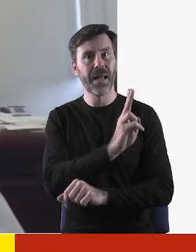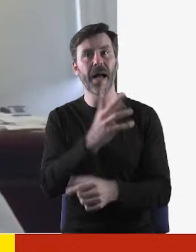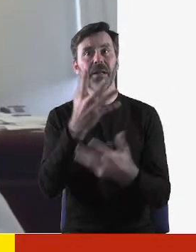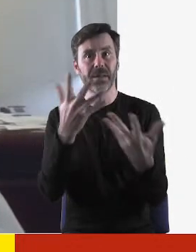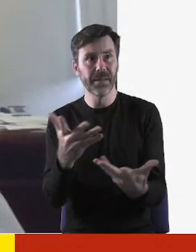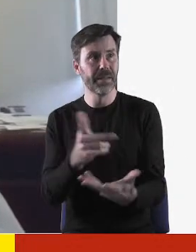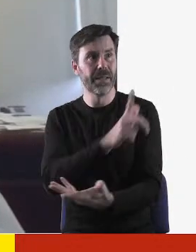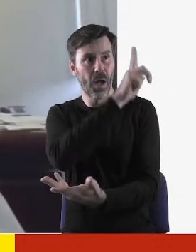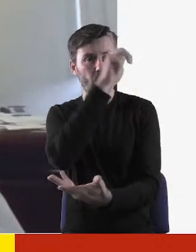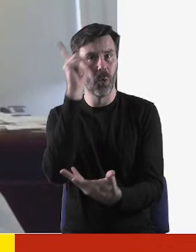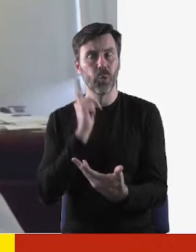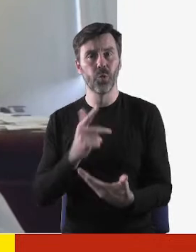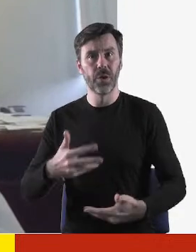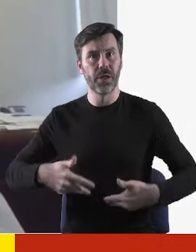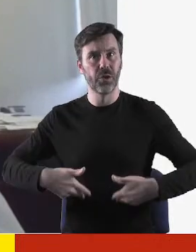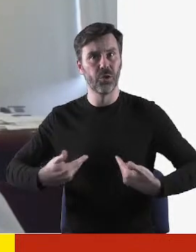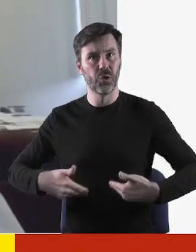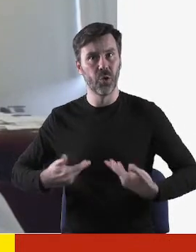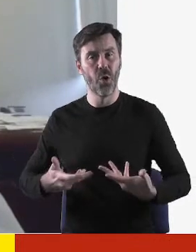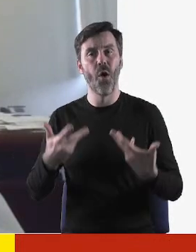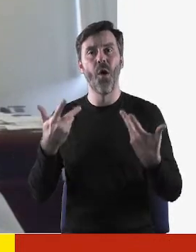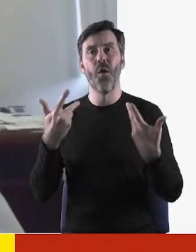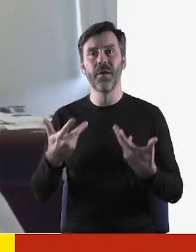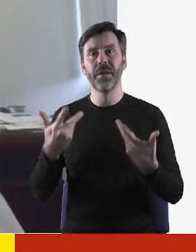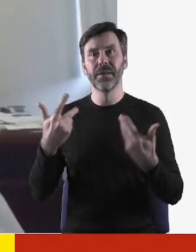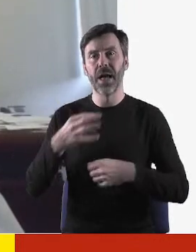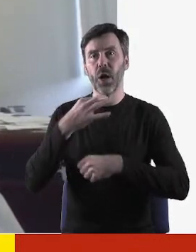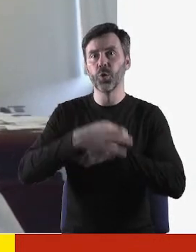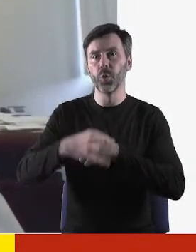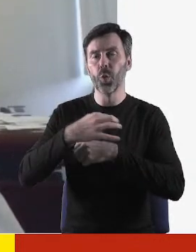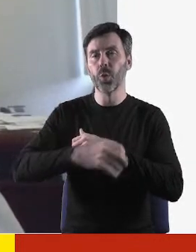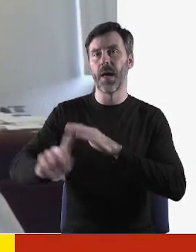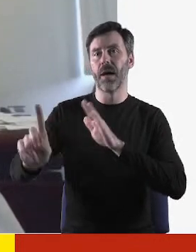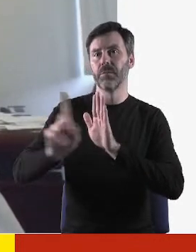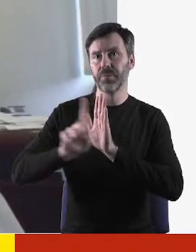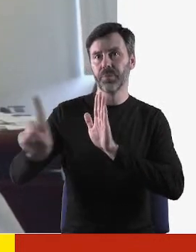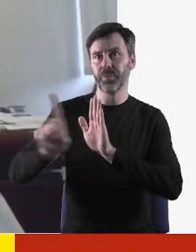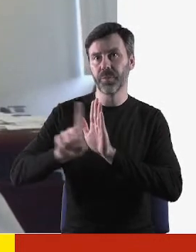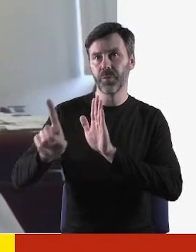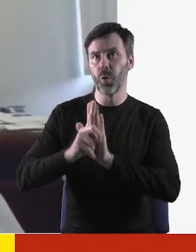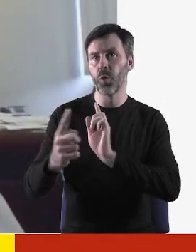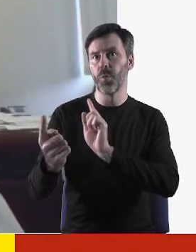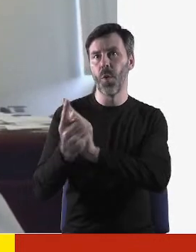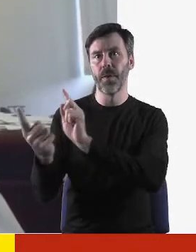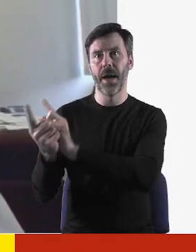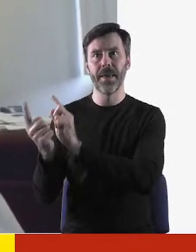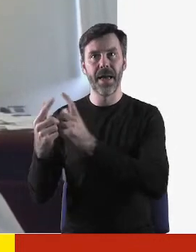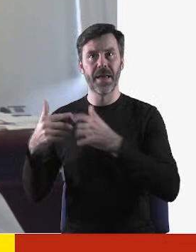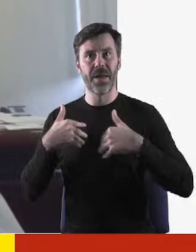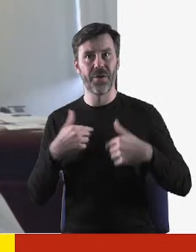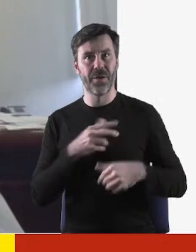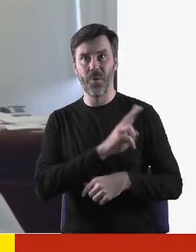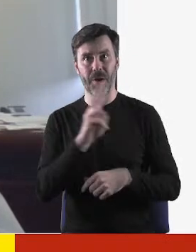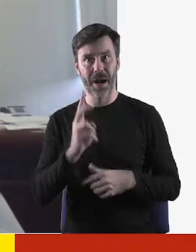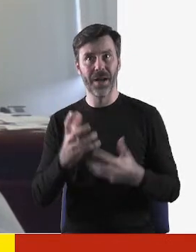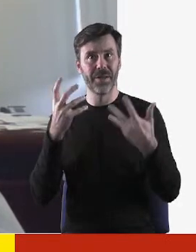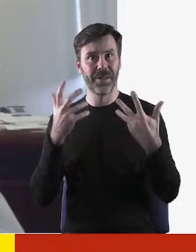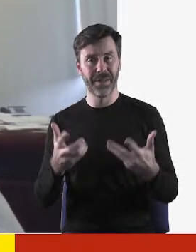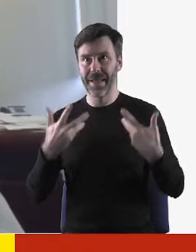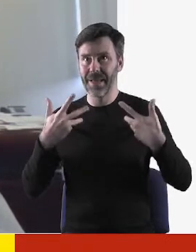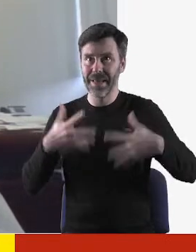żeby móc uczęszczać do uczelni, żeby spotykać się, żeby nie było przy tym właśnie rozwoju